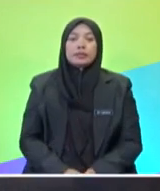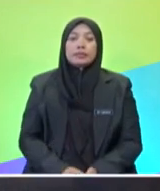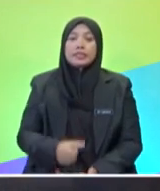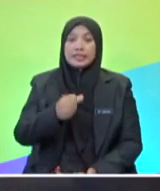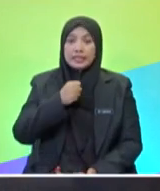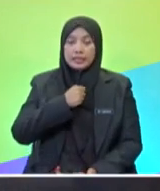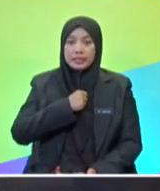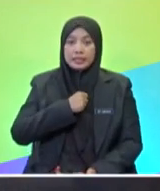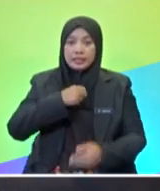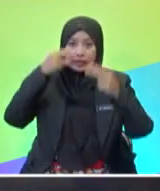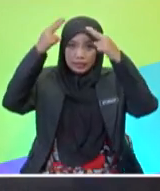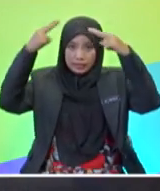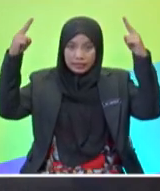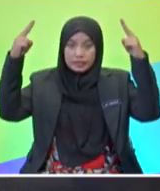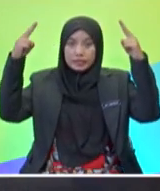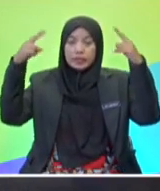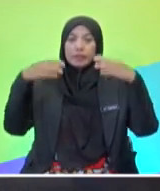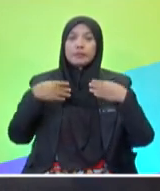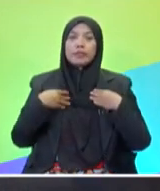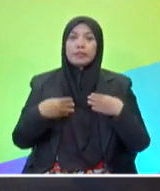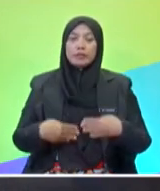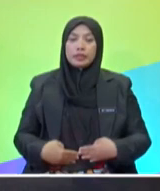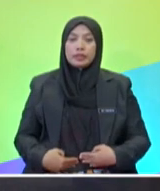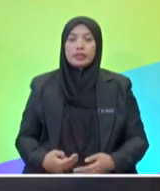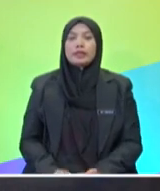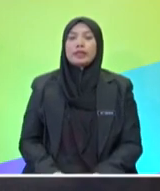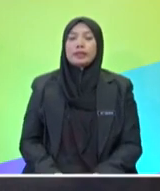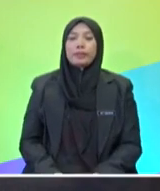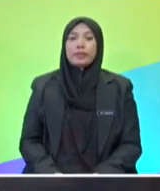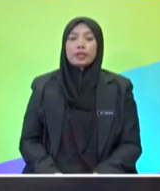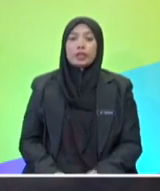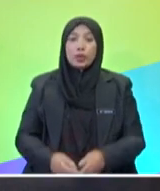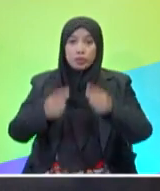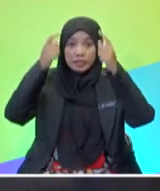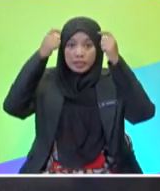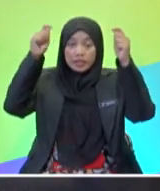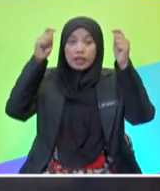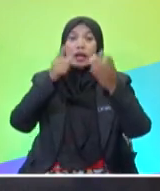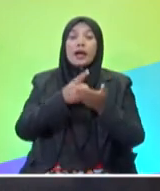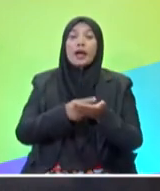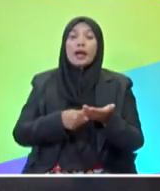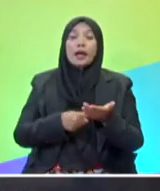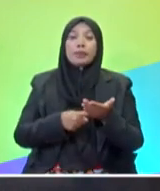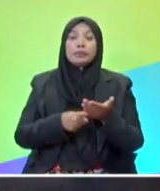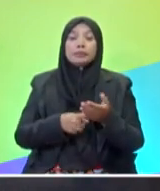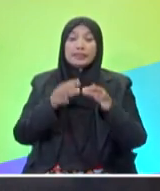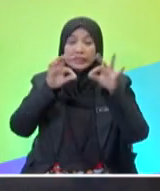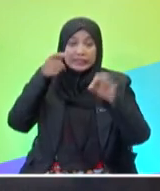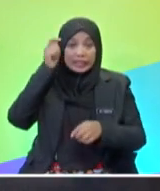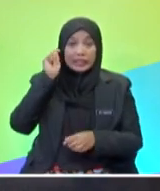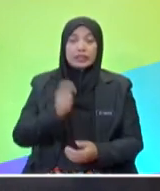Jadi Ustazah, tadi saya nampak tadi Ustazah buat gimmick-gimmick tu. Kan? Ustazah, apa kaitannya dengan topik kita pada hari ini? Ya,